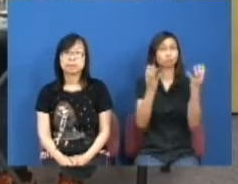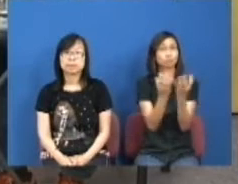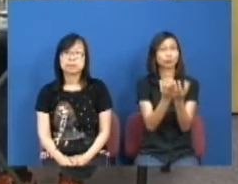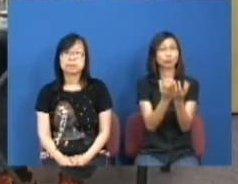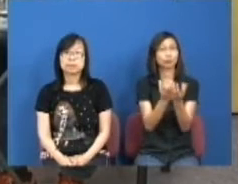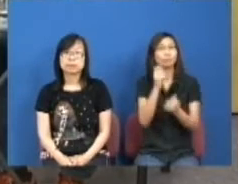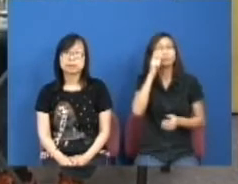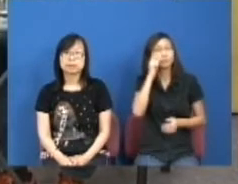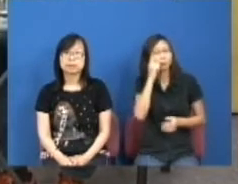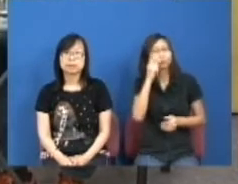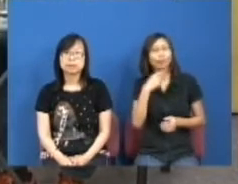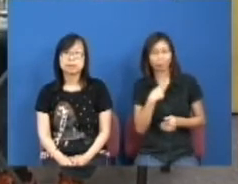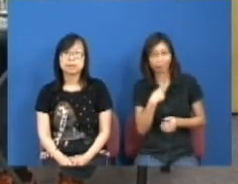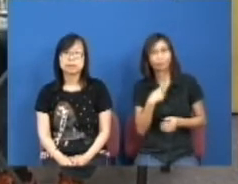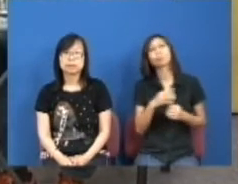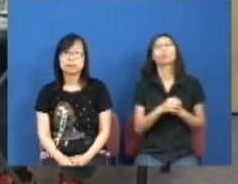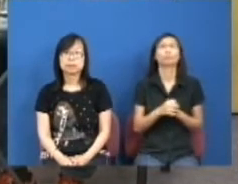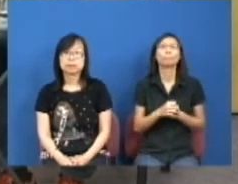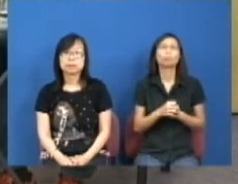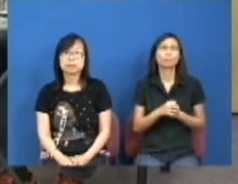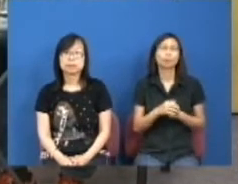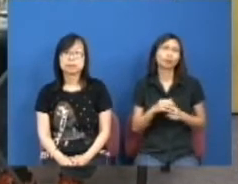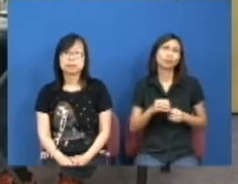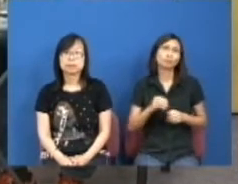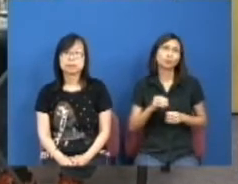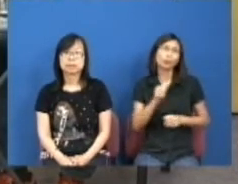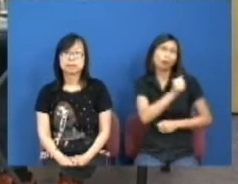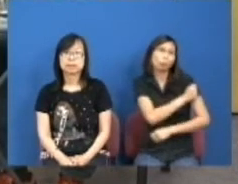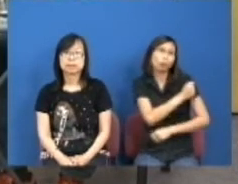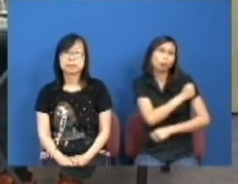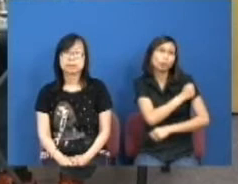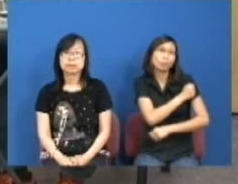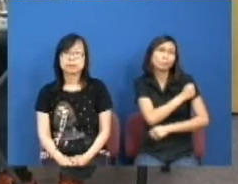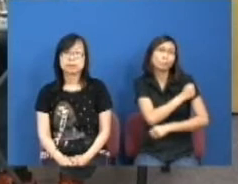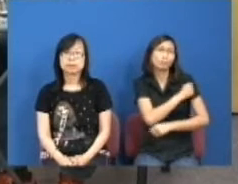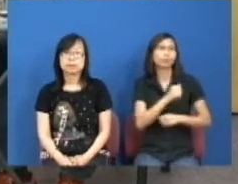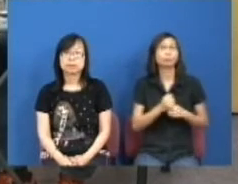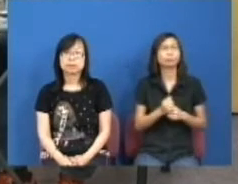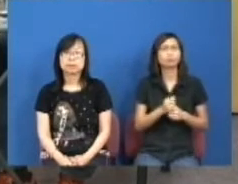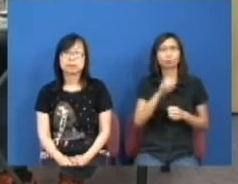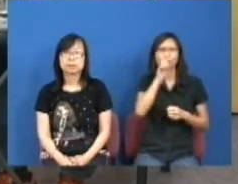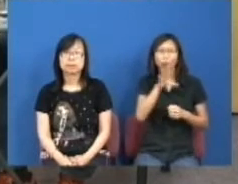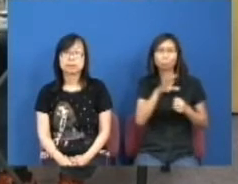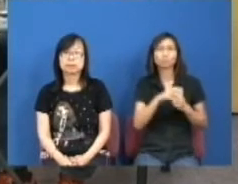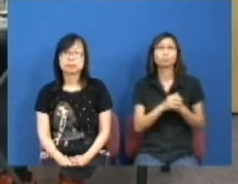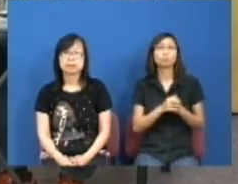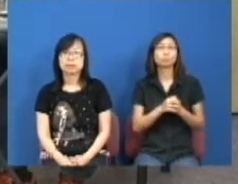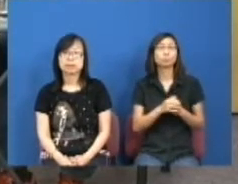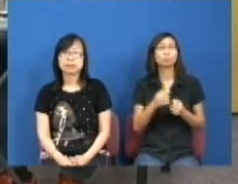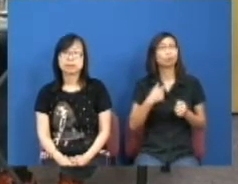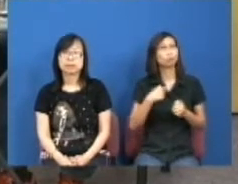存，所以其實當然其實這件事很難用一個很實證的研究去證實，但我都知道其